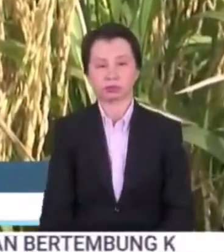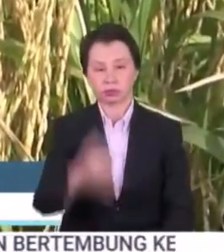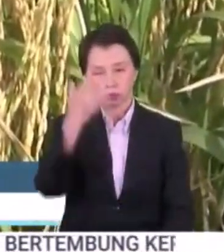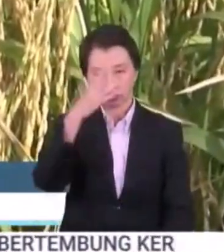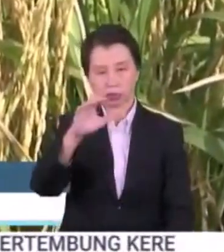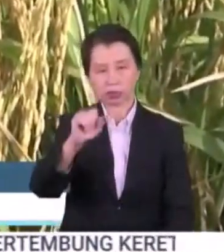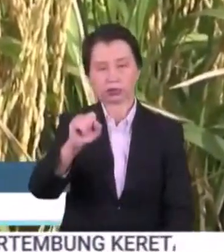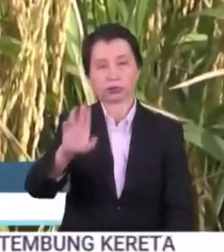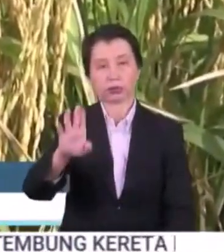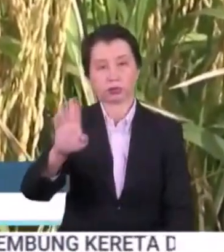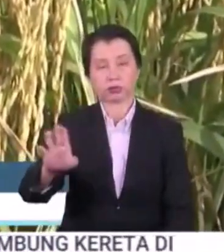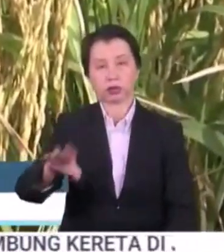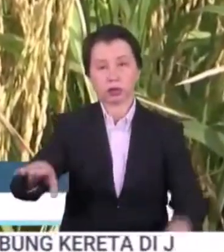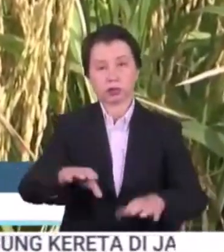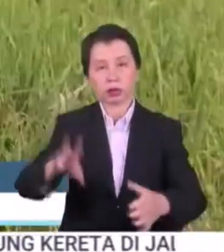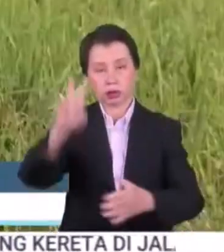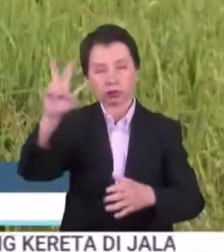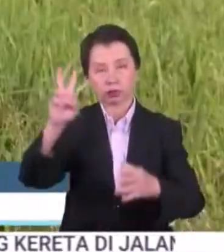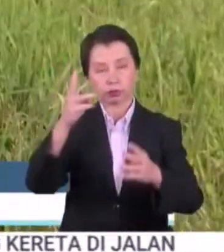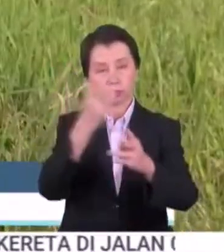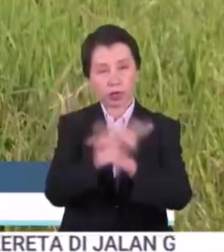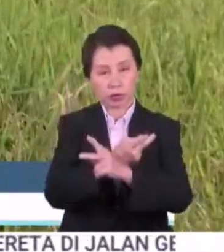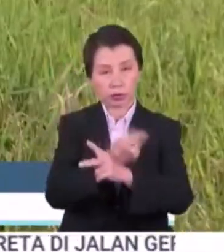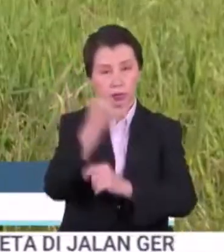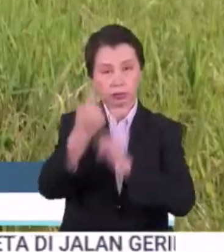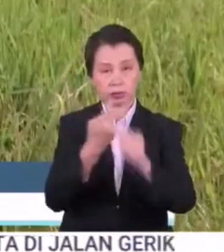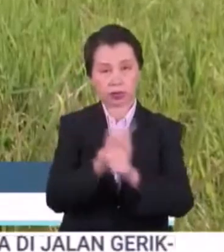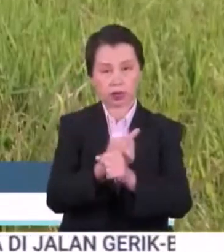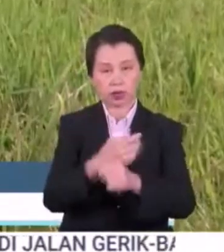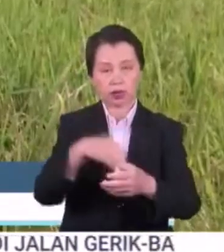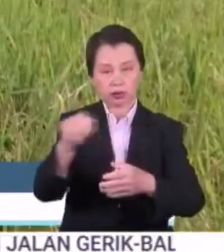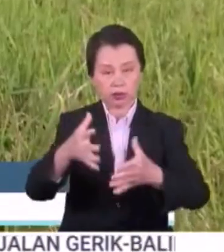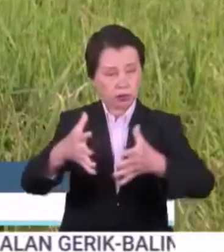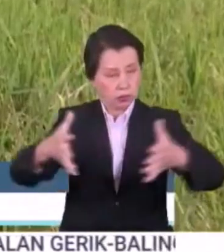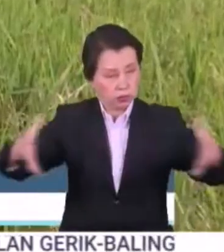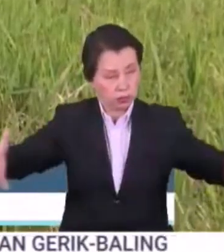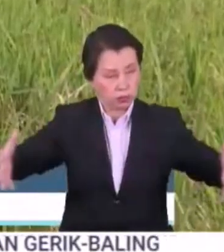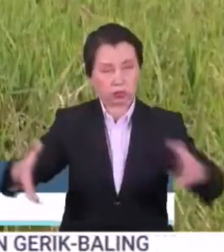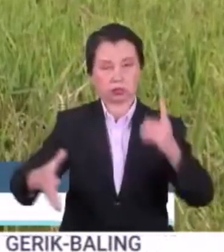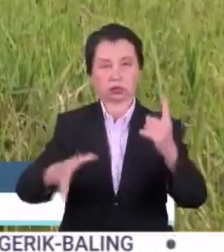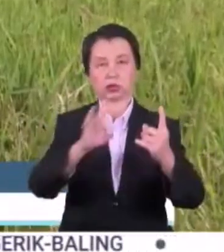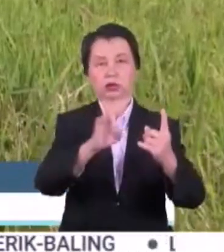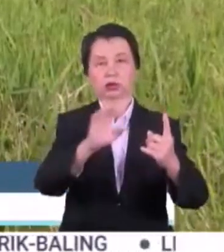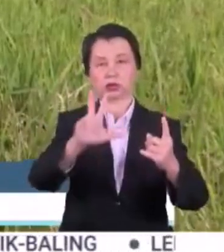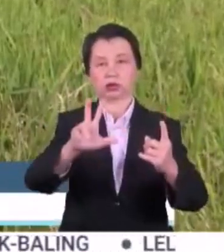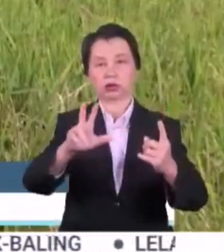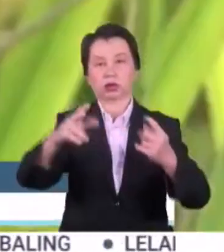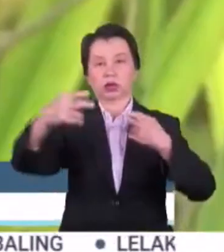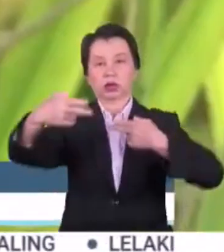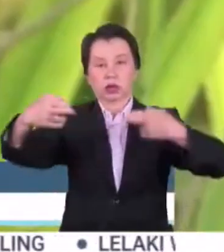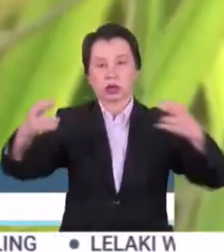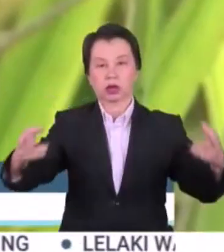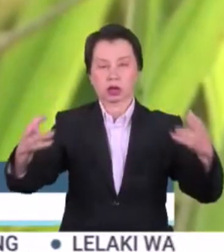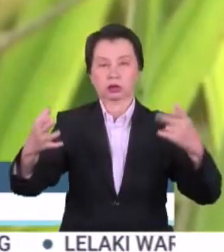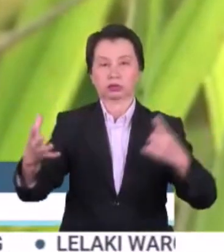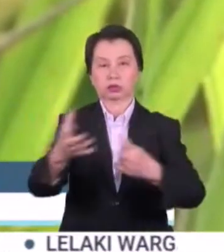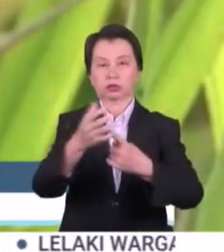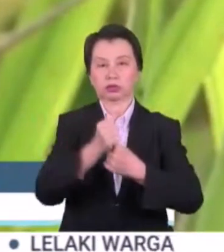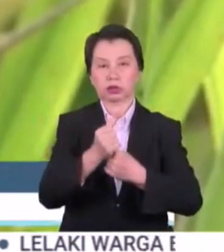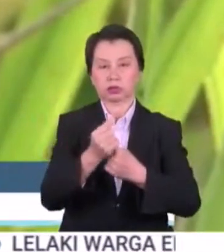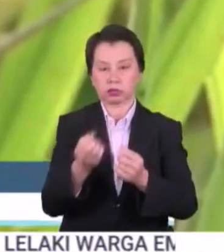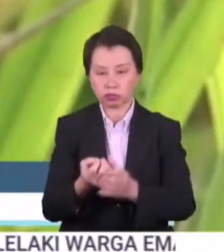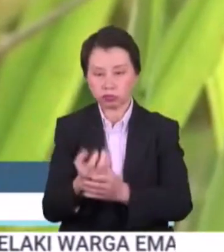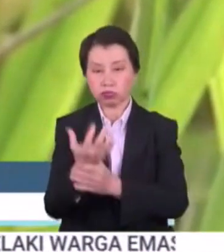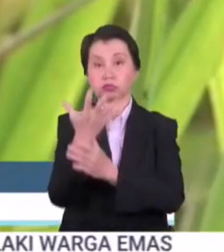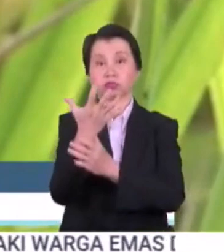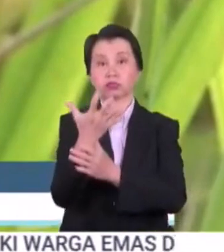Smart SBB yang dilaksanakan selama dua musim tahun ini melibatkan keluasan hampir 183 hektar telah mencapai hasil